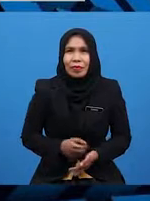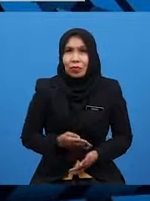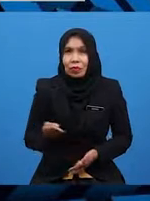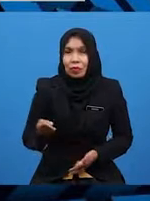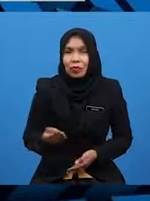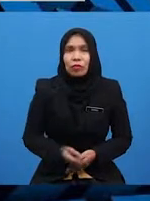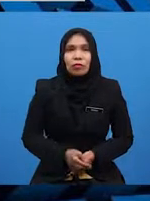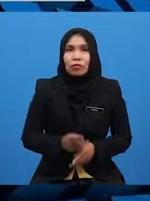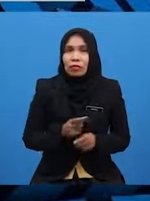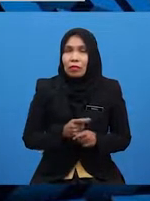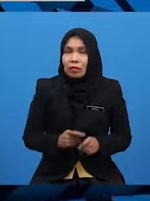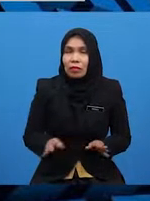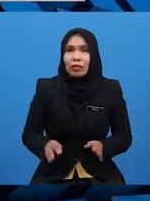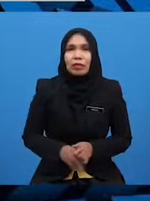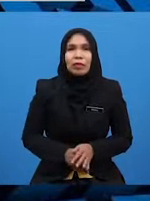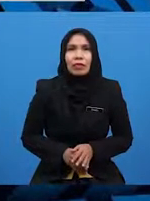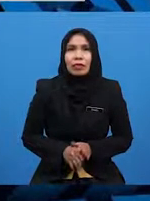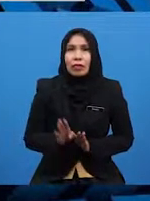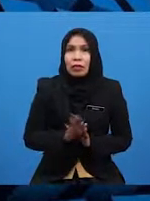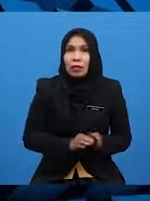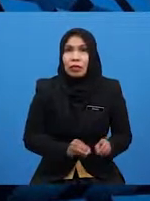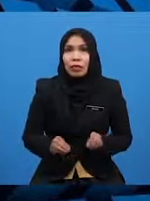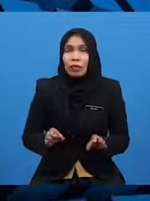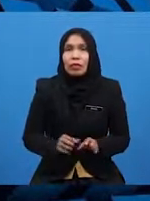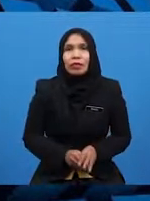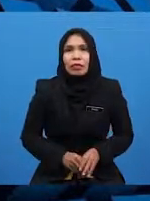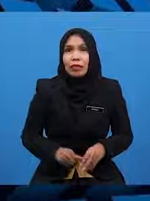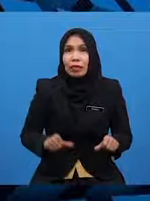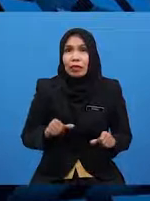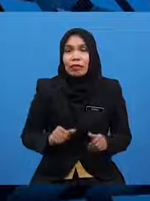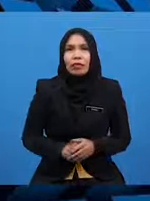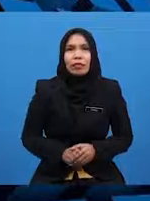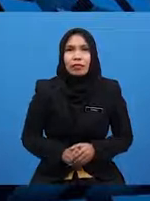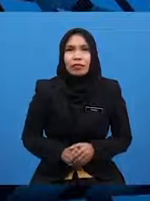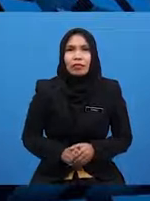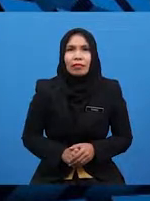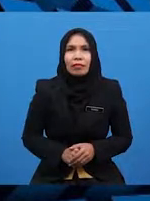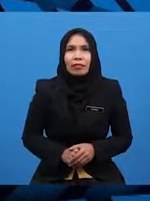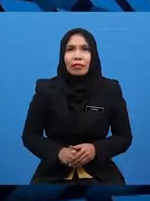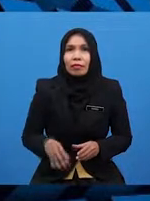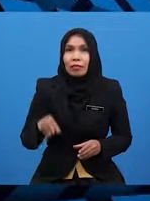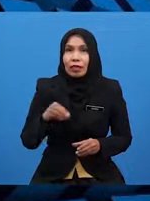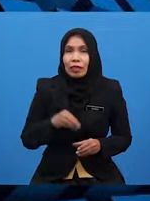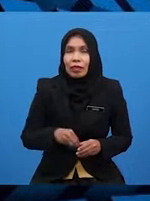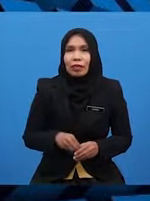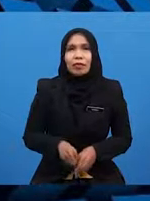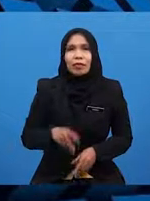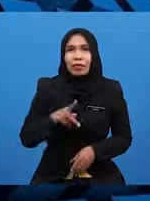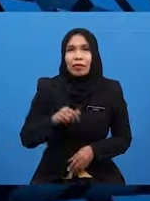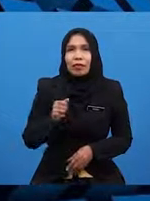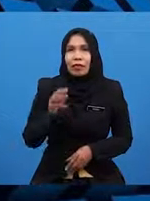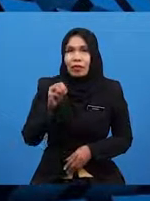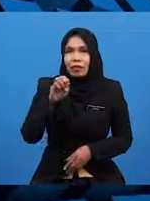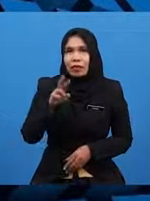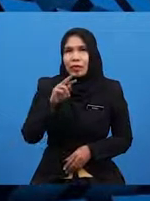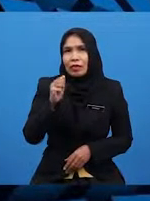Beliau telah bergerak aktif dalam pameran seni sejak tahun 1989 lagi. Pameran